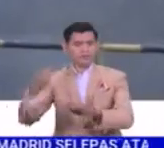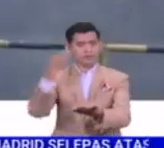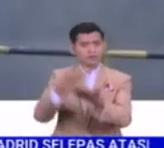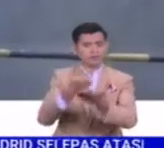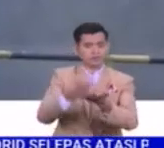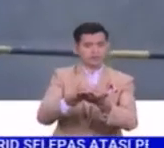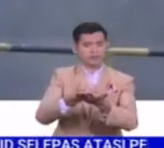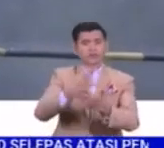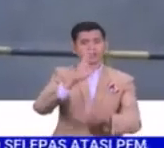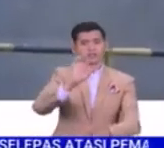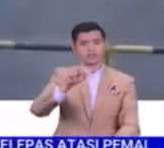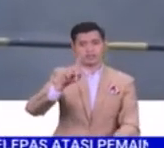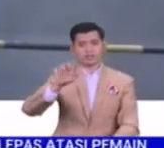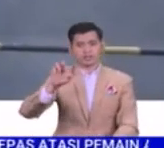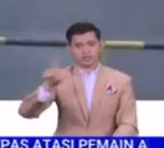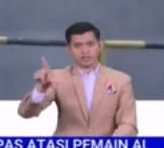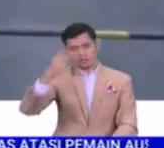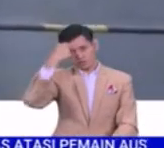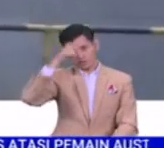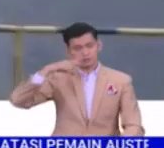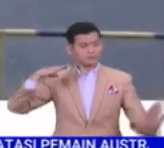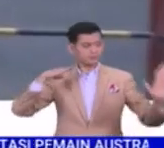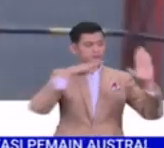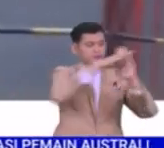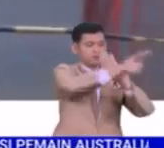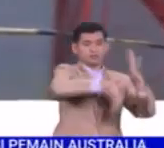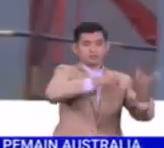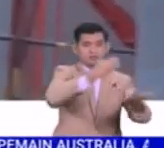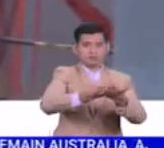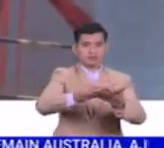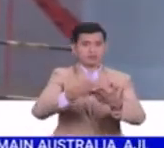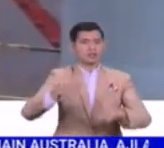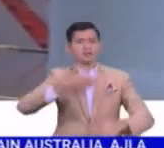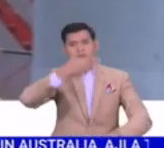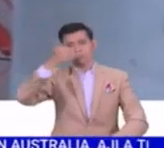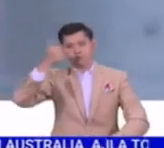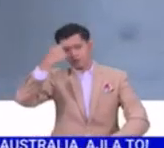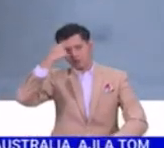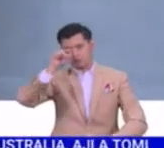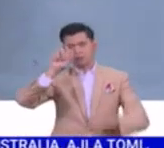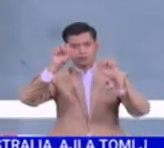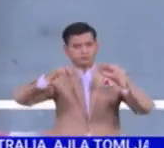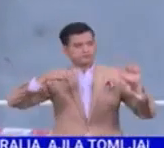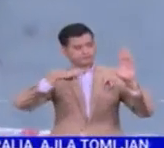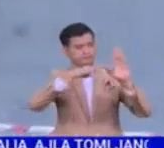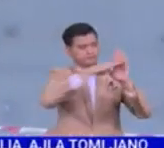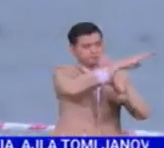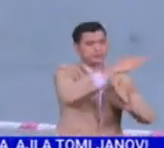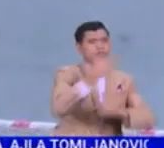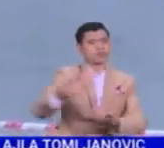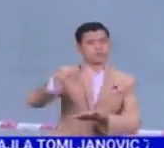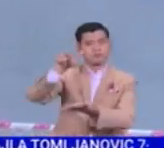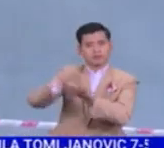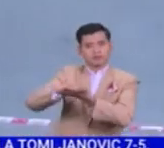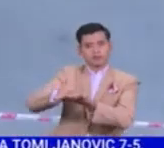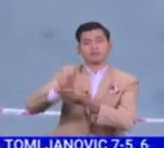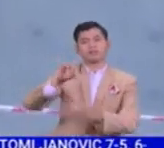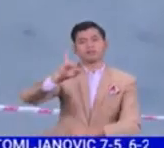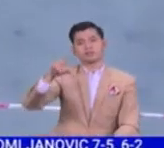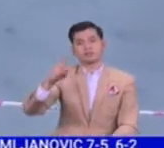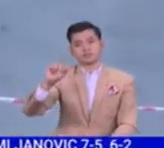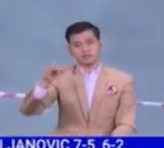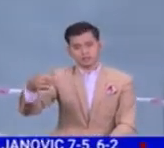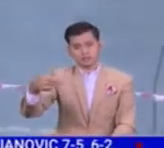Timur ECER dalam mencapai pertumbuhan dan pembangunan yang mapan dan berdaya saing. Laporan Majidah